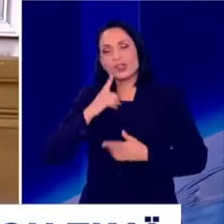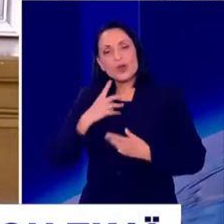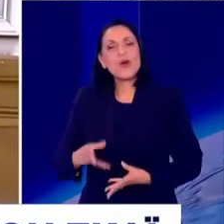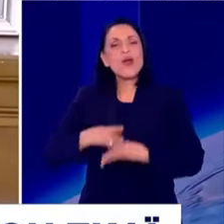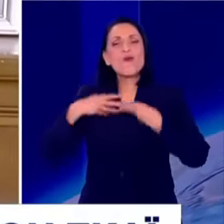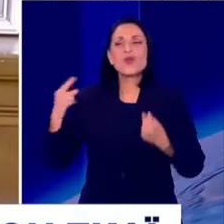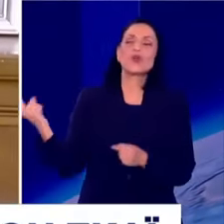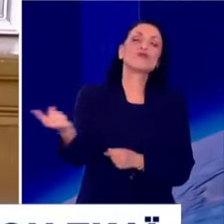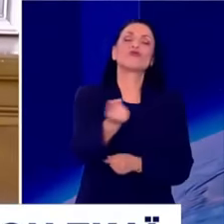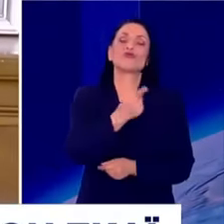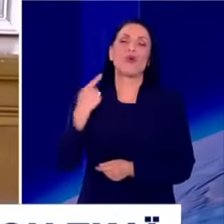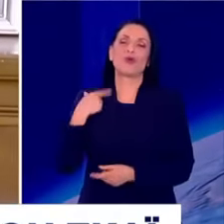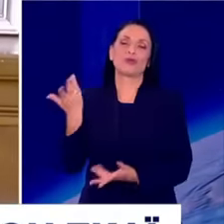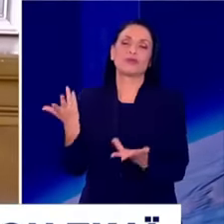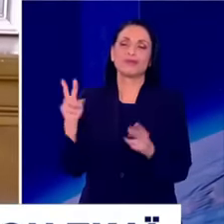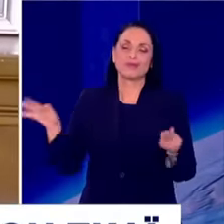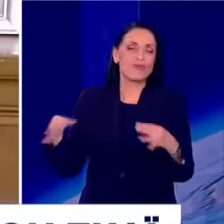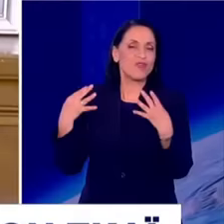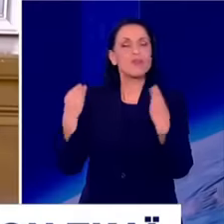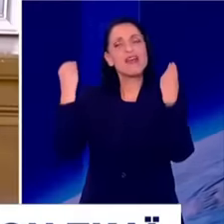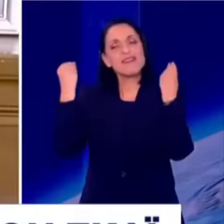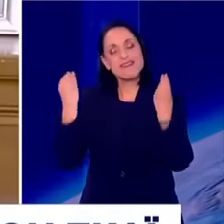στους τηλεθεατές μας καλή